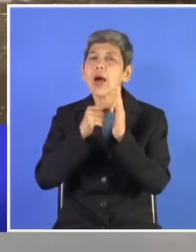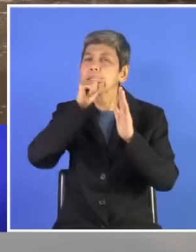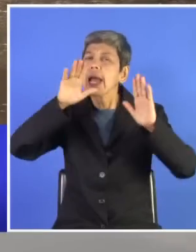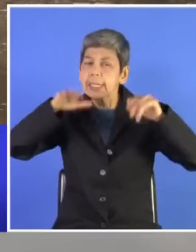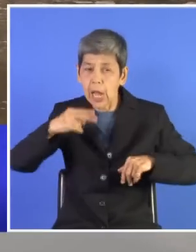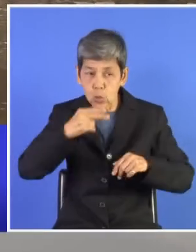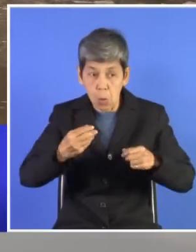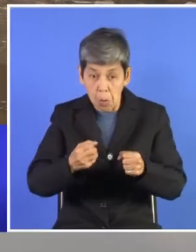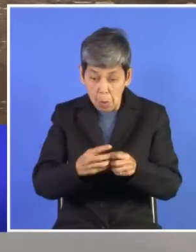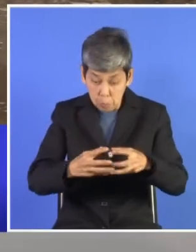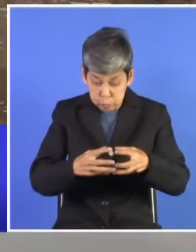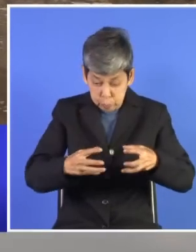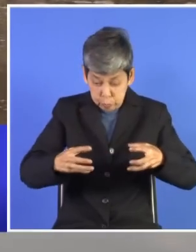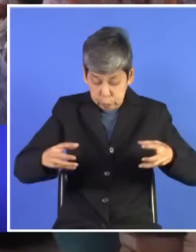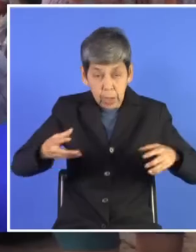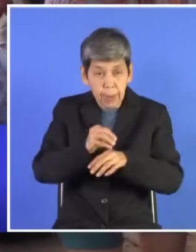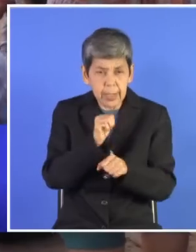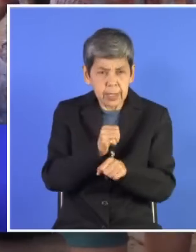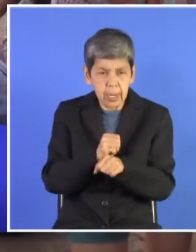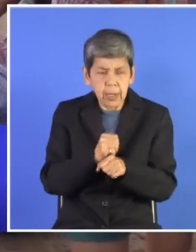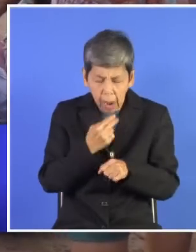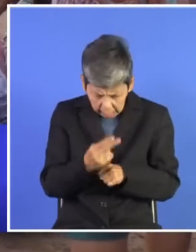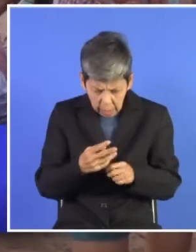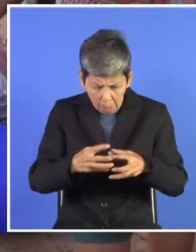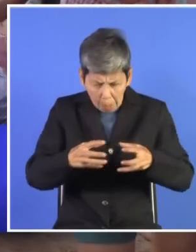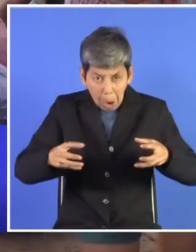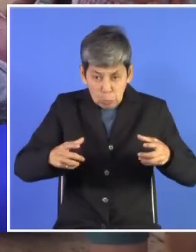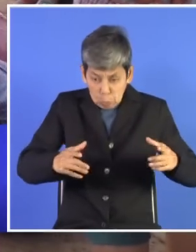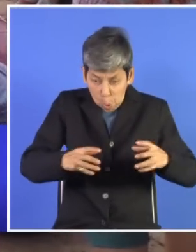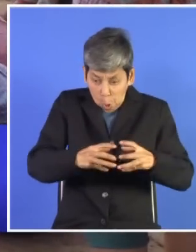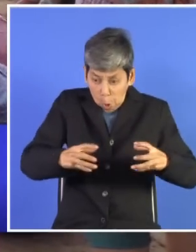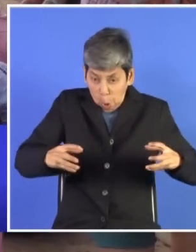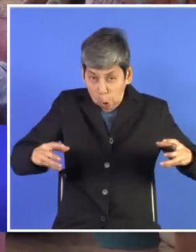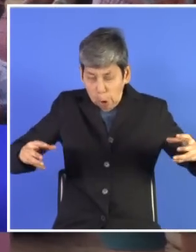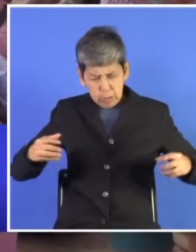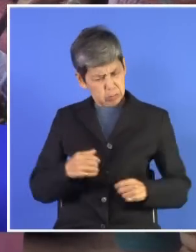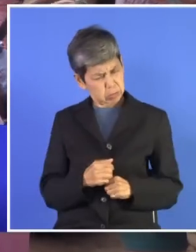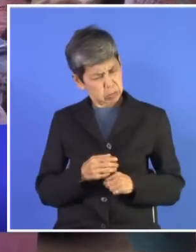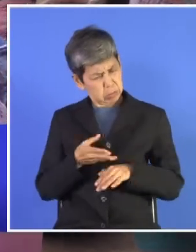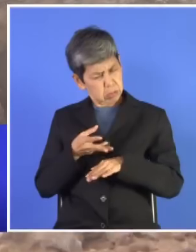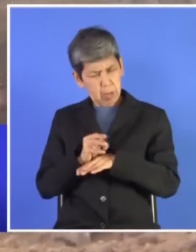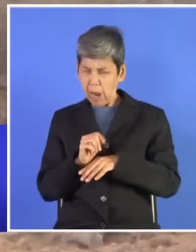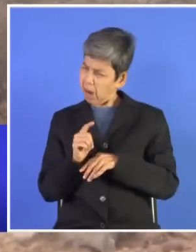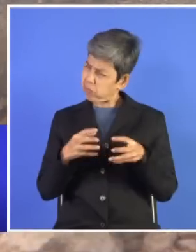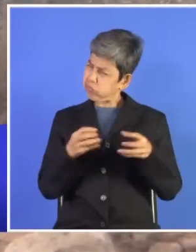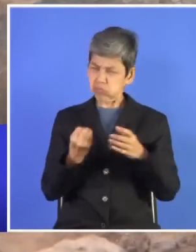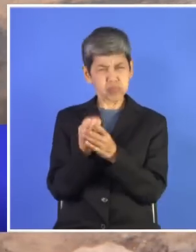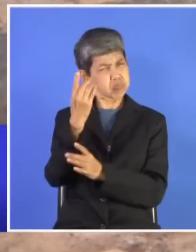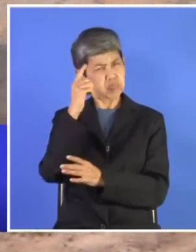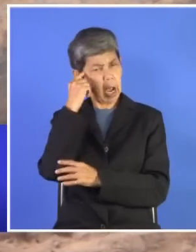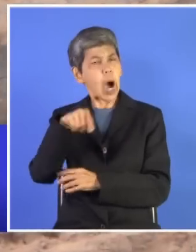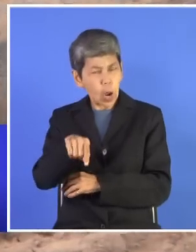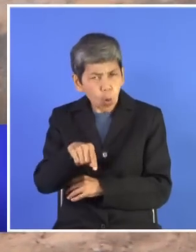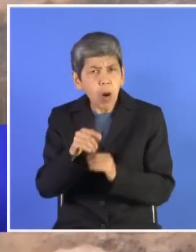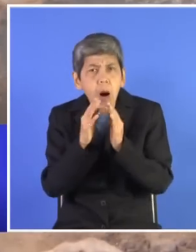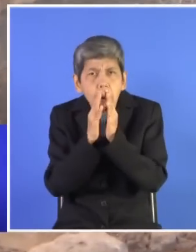ครับคือคนงานดูดทรายได้ไปพบท่อนไม้ขนาดใหญ่เนี่ยตอนแรกก็ยังไม่ทราบว่าเป็นต้นไม้อะไรน ะ แต่ว่าผู้รู้บอกว่าอ้าว